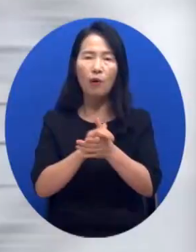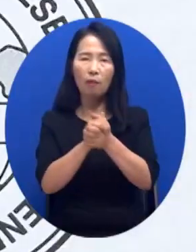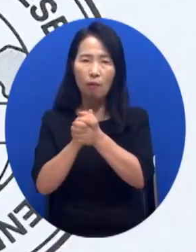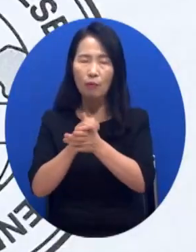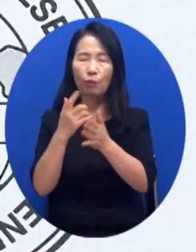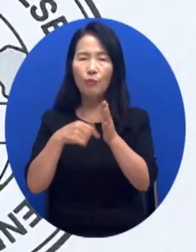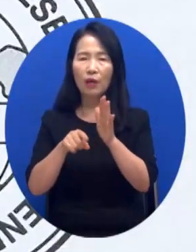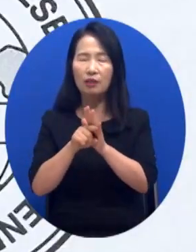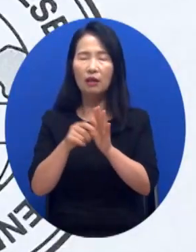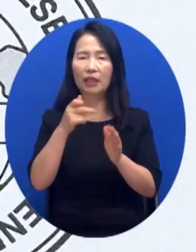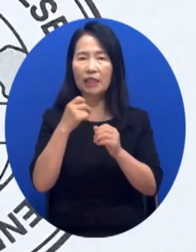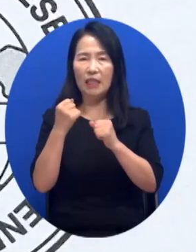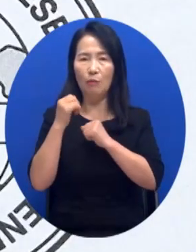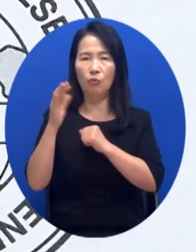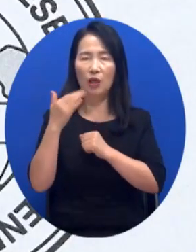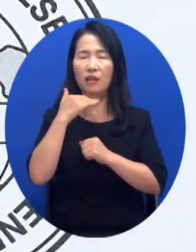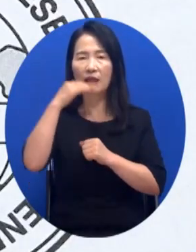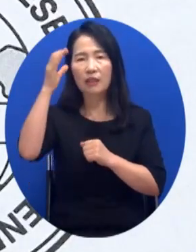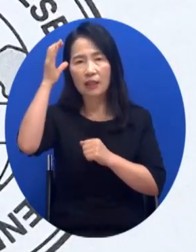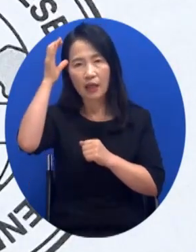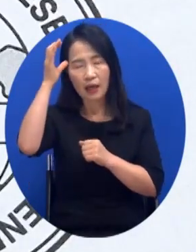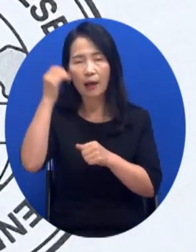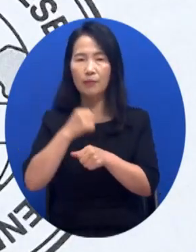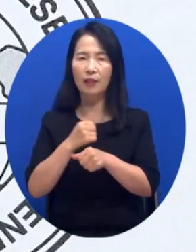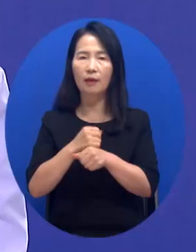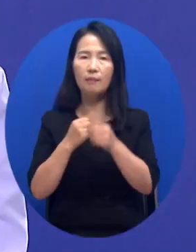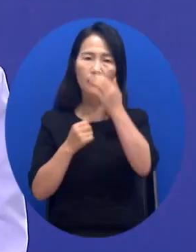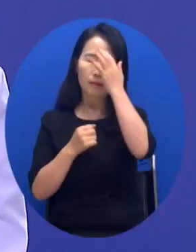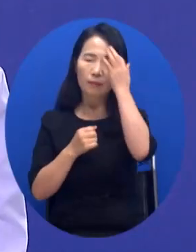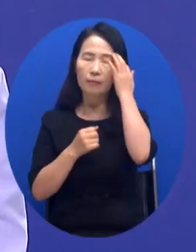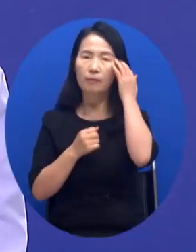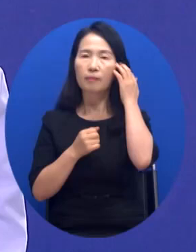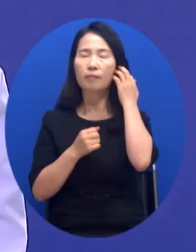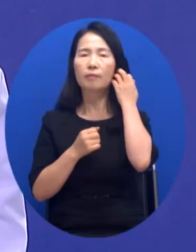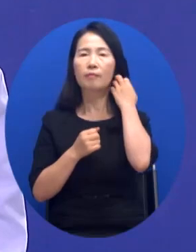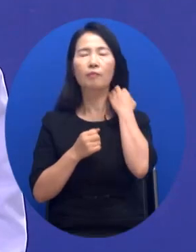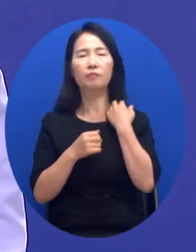기대합니다. CTS 뉴스 김덕원입니다.